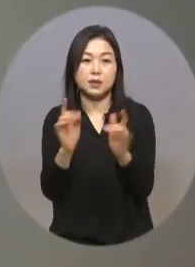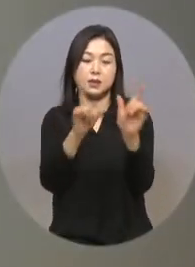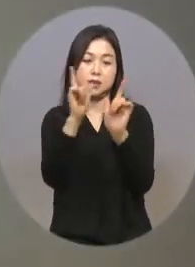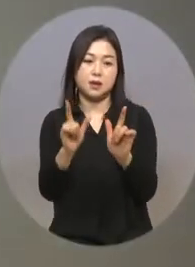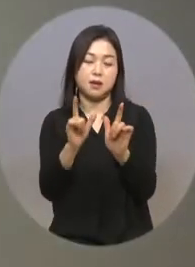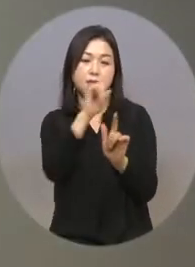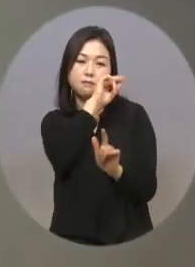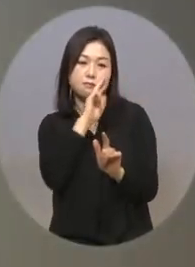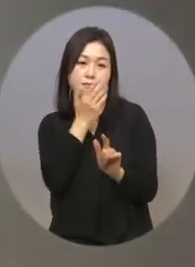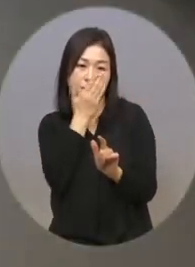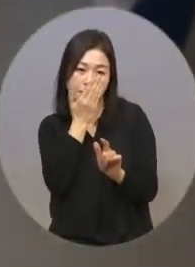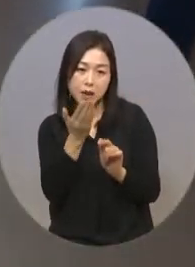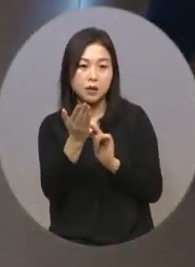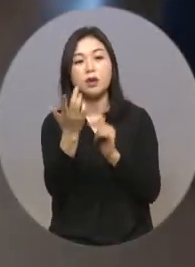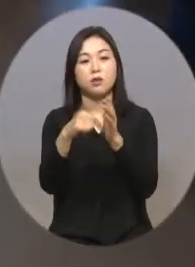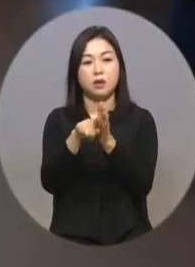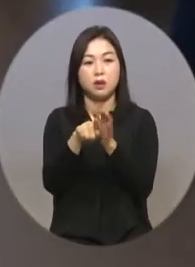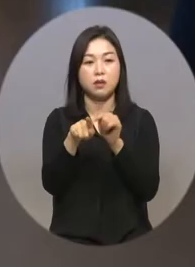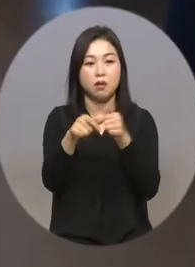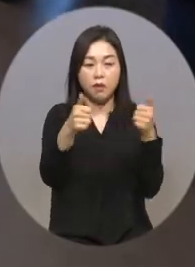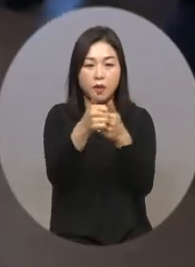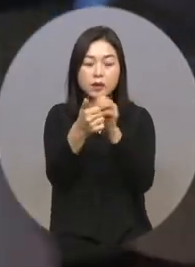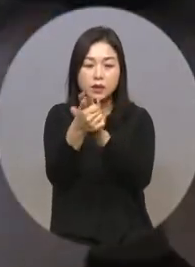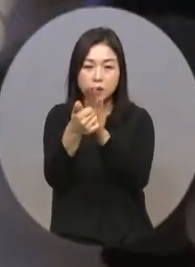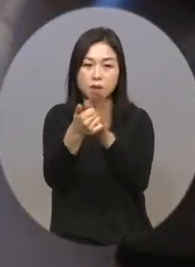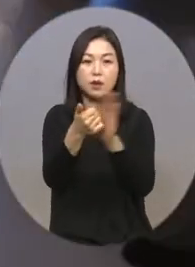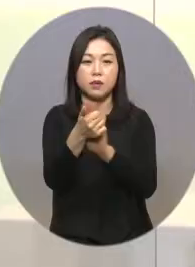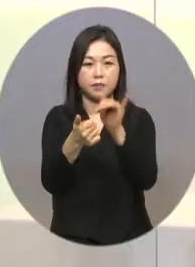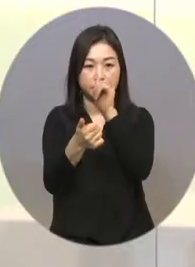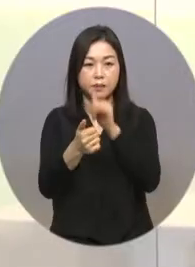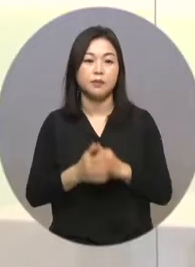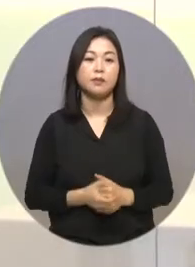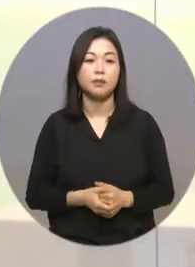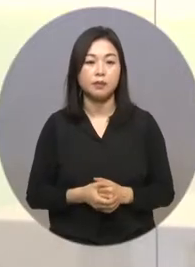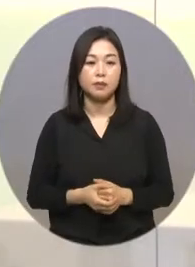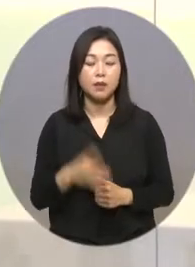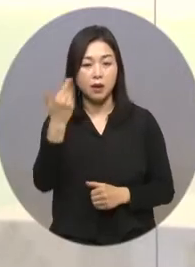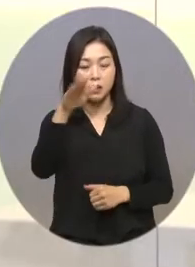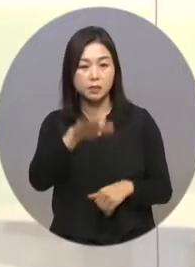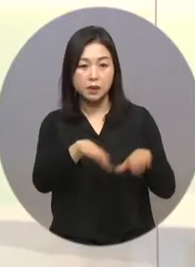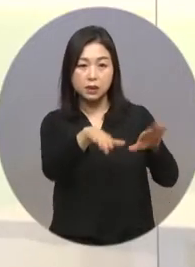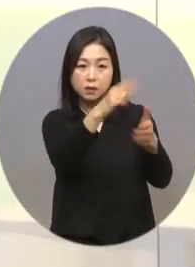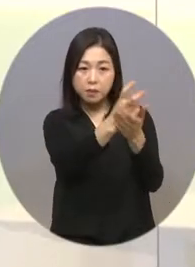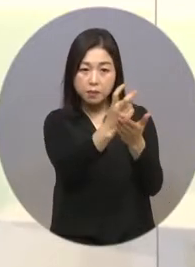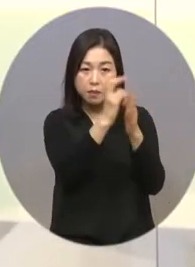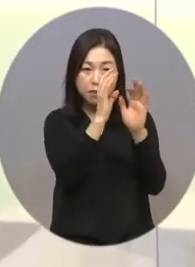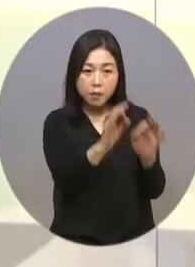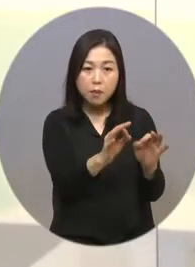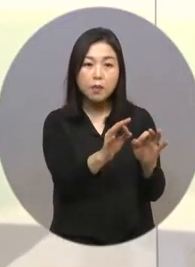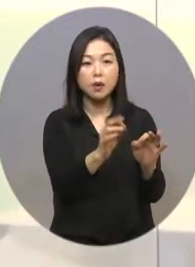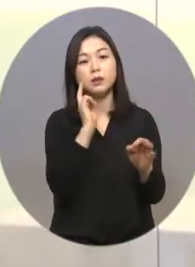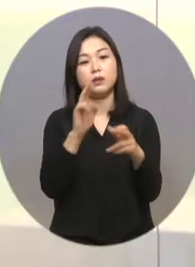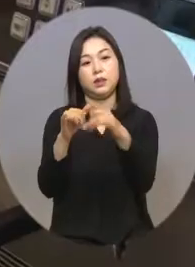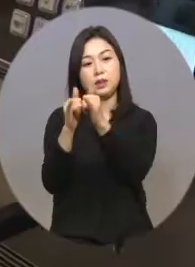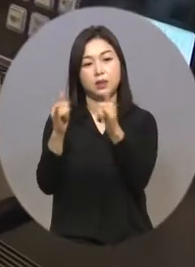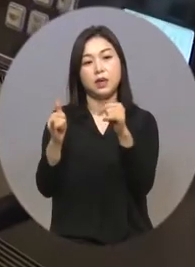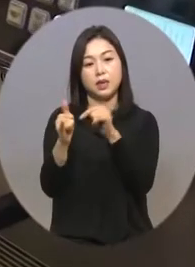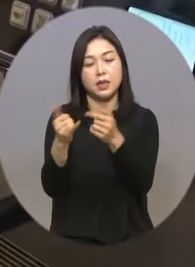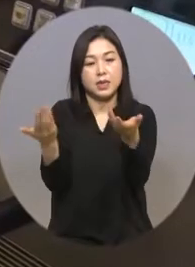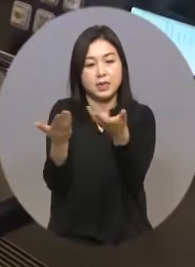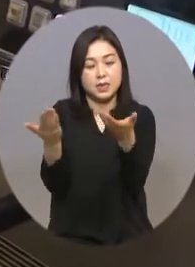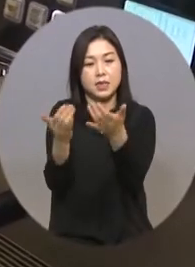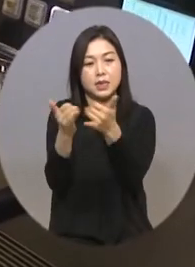생활을 할 수 있도록 글로 지원 서비스를 제공받고 있습니다 하지만 현행 법은 지원대상을 중증장애인 근로자